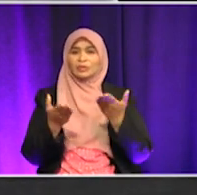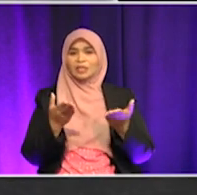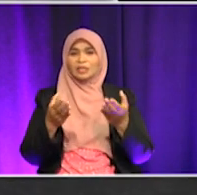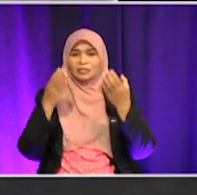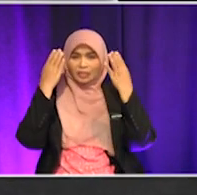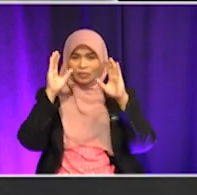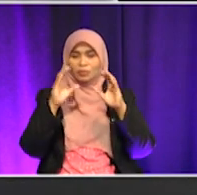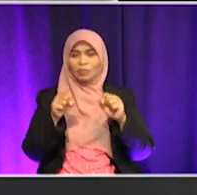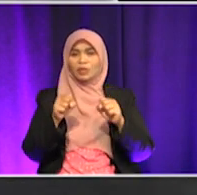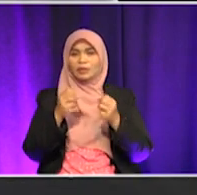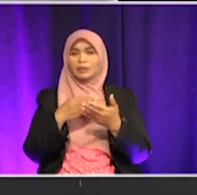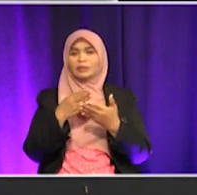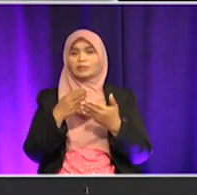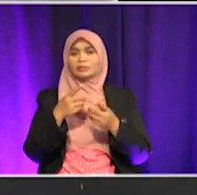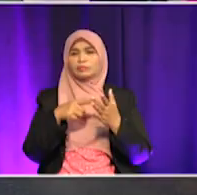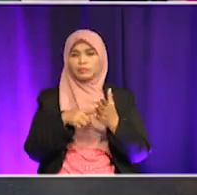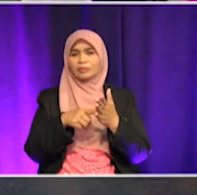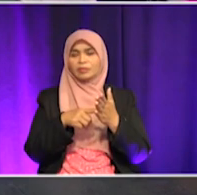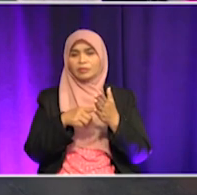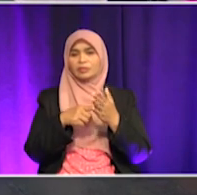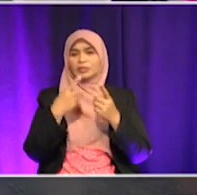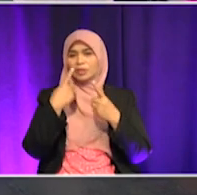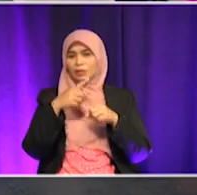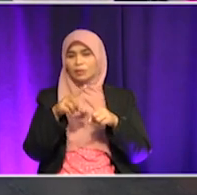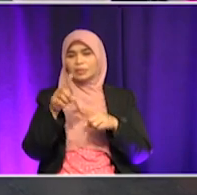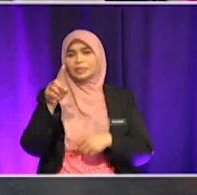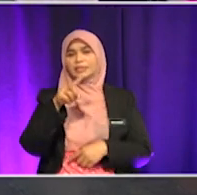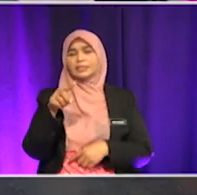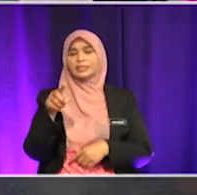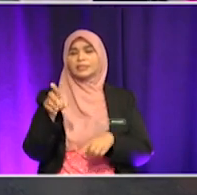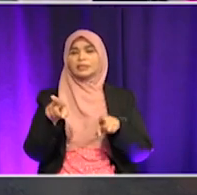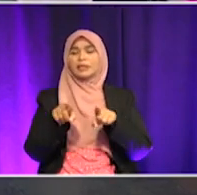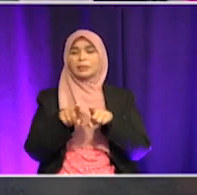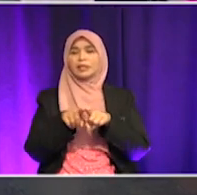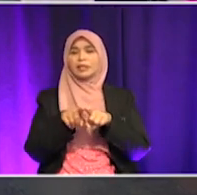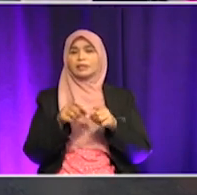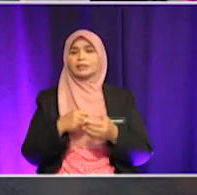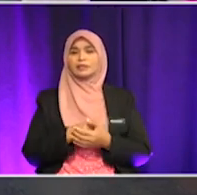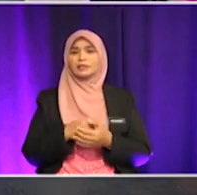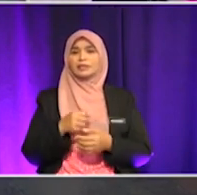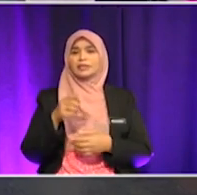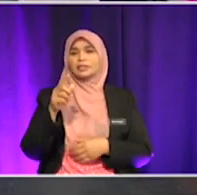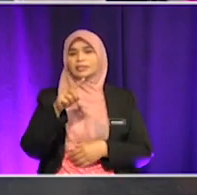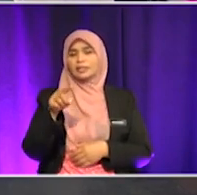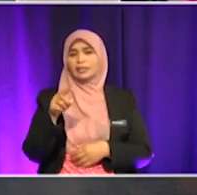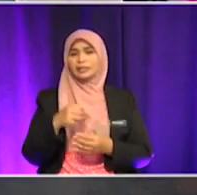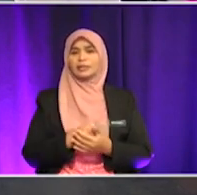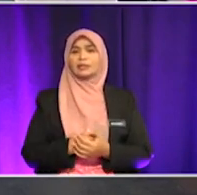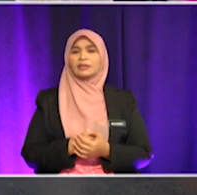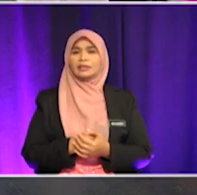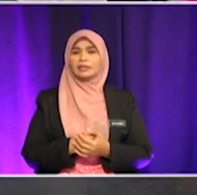sedikit bagaimana jawapan Yong Wei. Okey, dia letak situ Z bersamaan dengan 5.9X tambah 3.6Y. Okay,